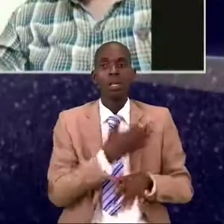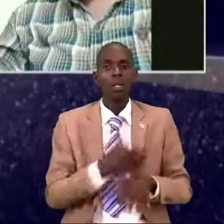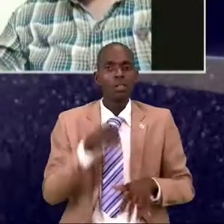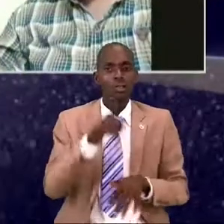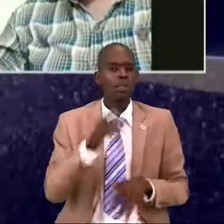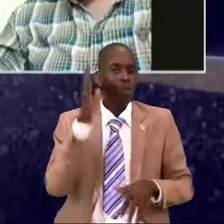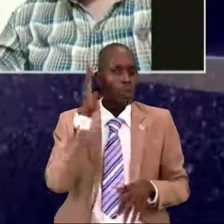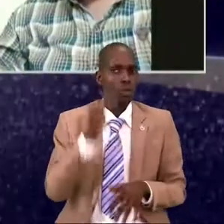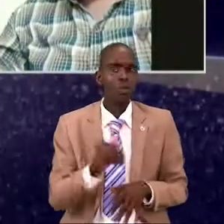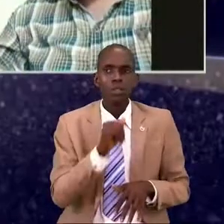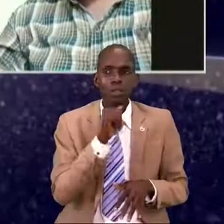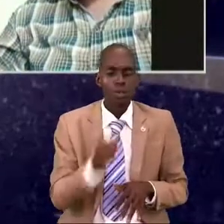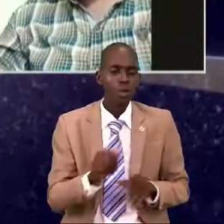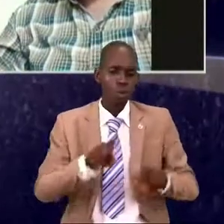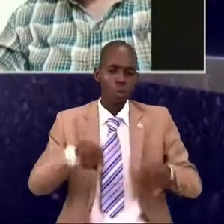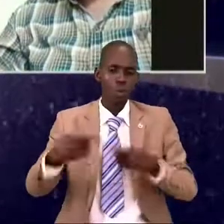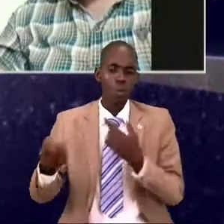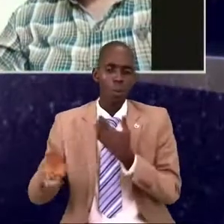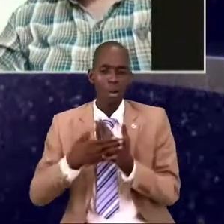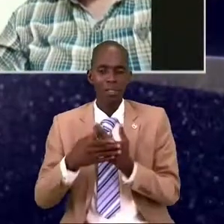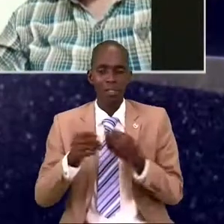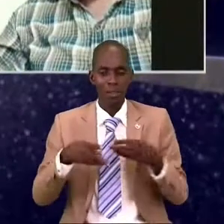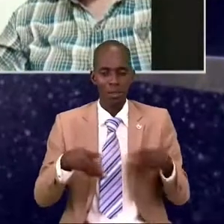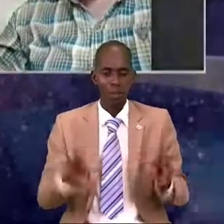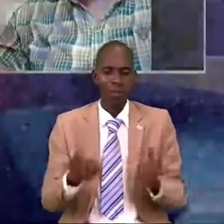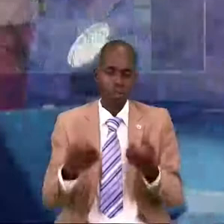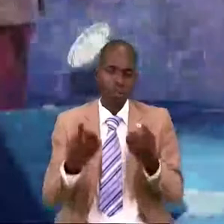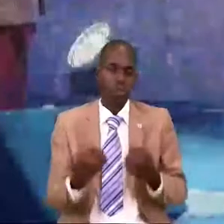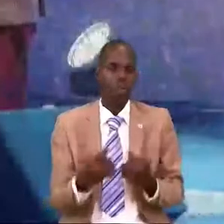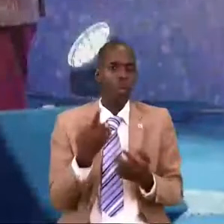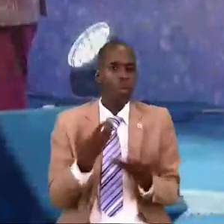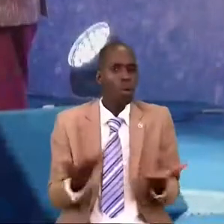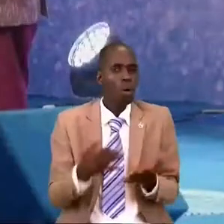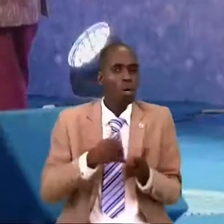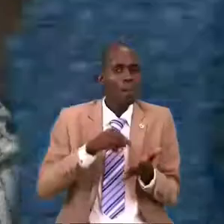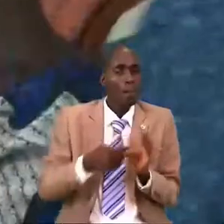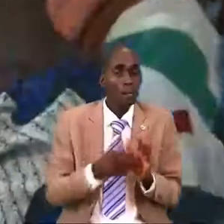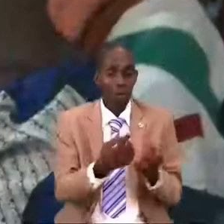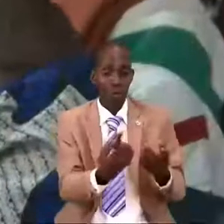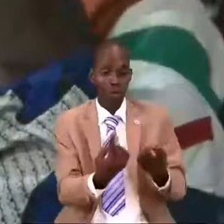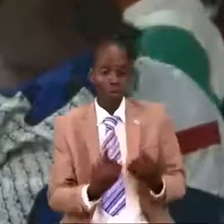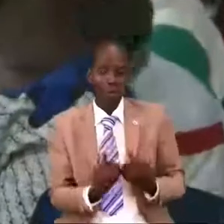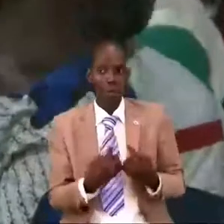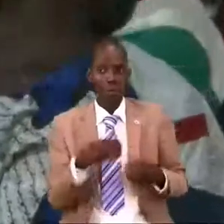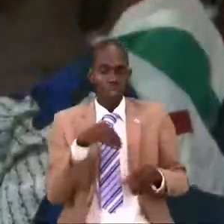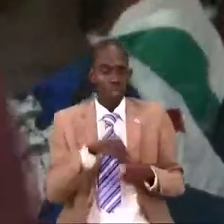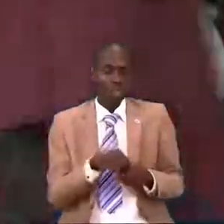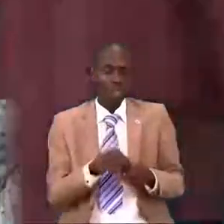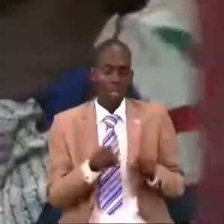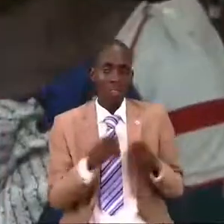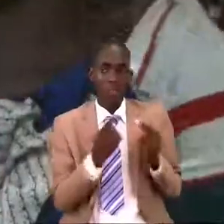C'est que tu es venu injuste, tu retournes juste. Amen.